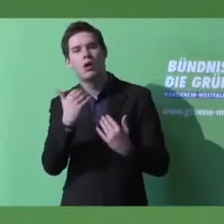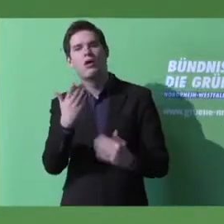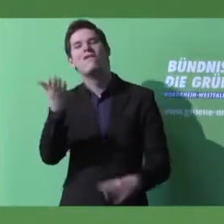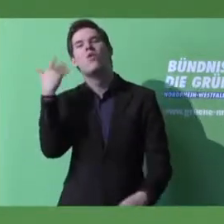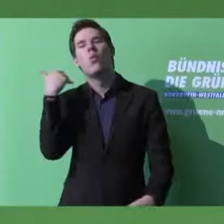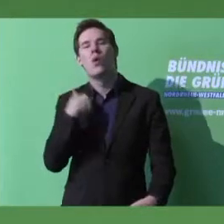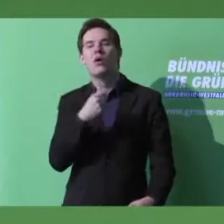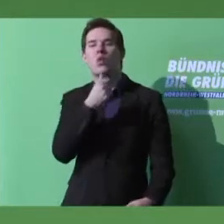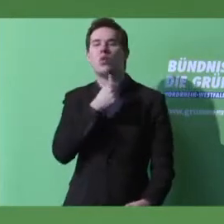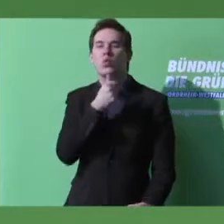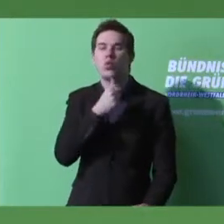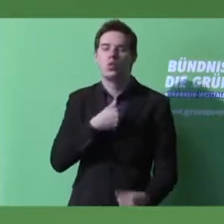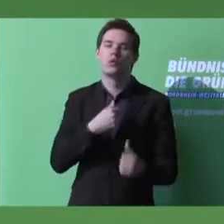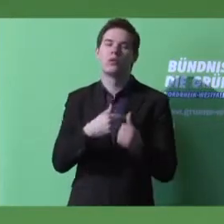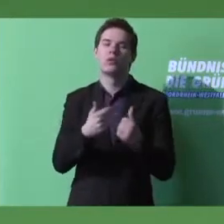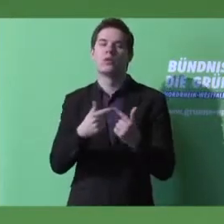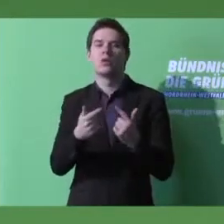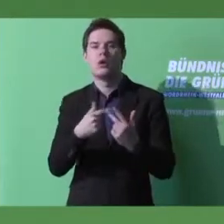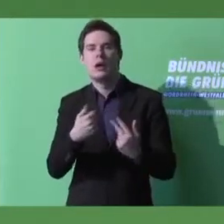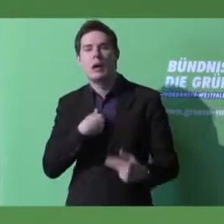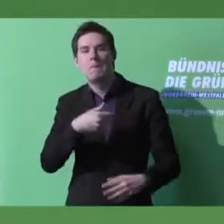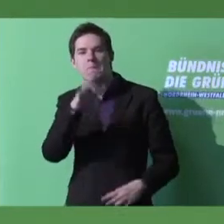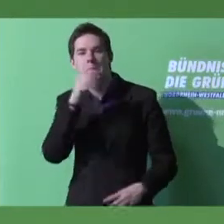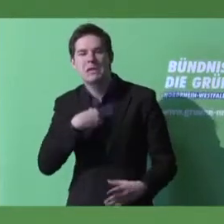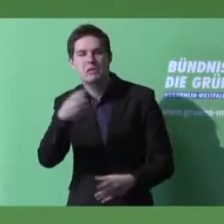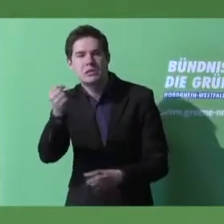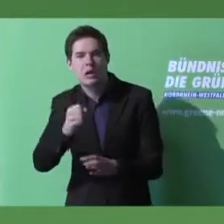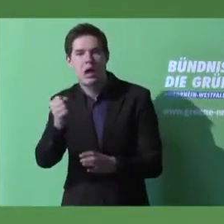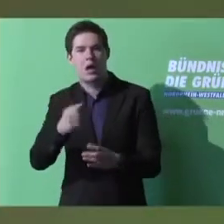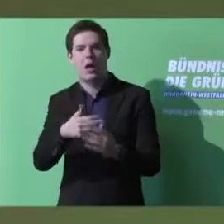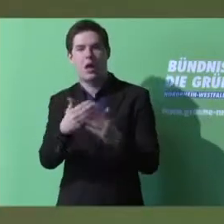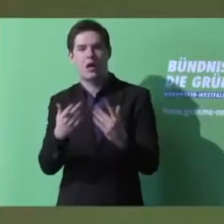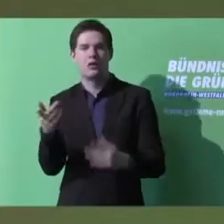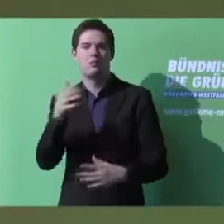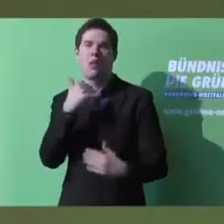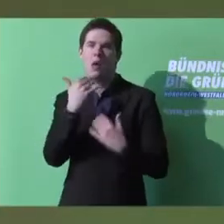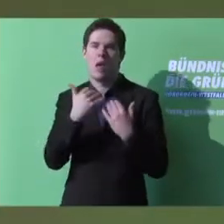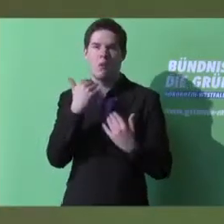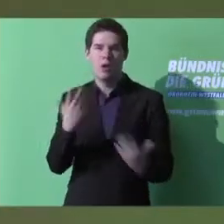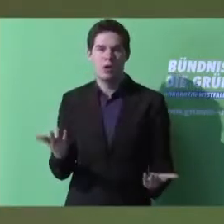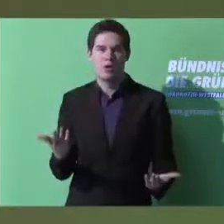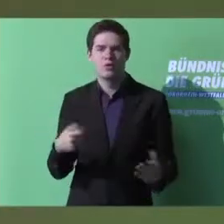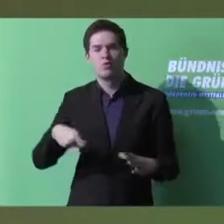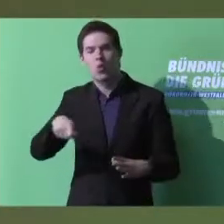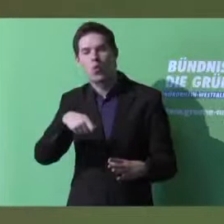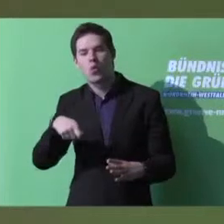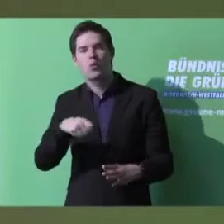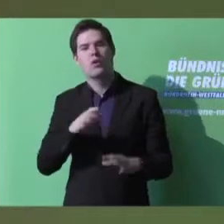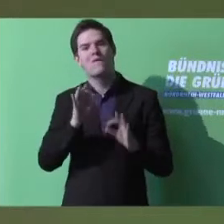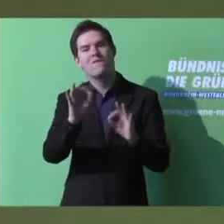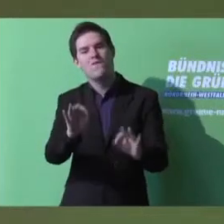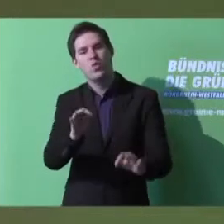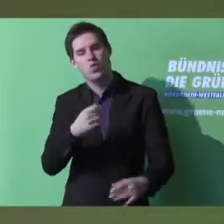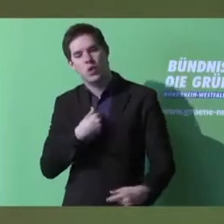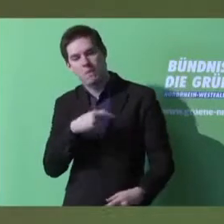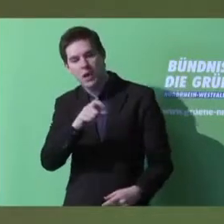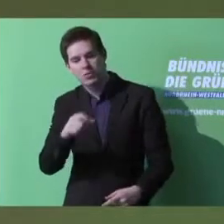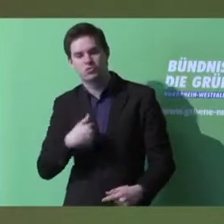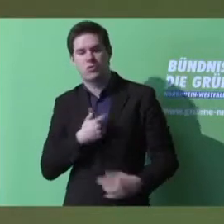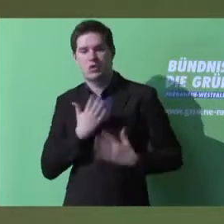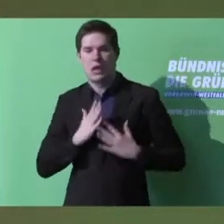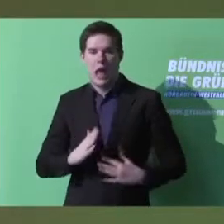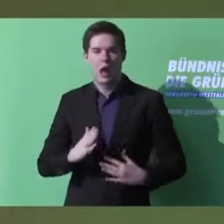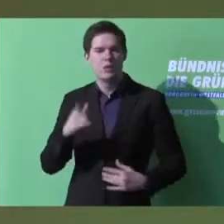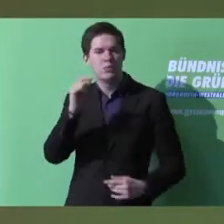Jugend mal auf Partys Bier ausgeschenkt hat, wie sie im Kochtopf rührt und überhaupt, wie menschlich sie ist.